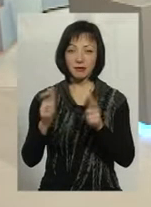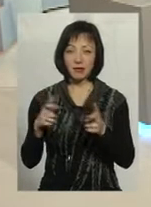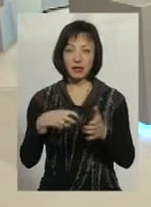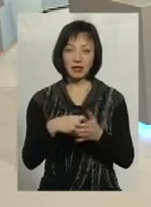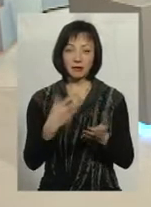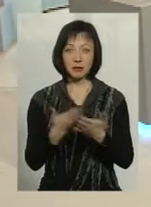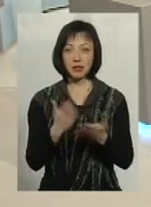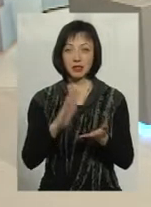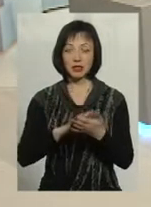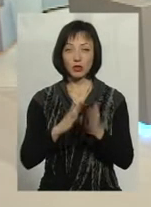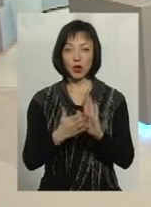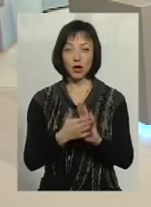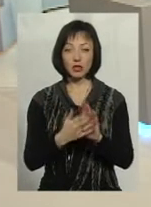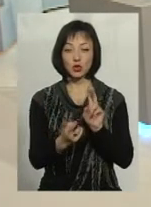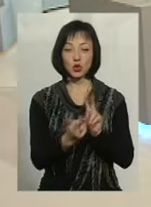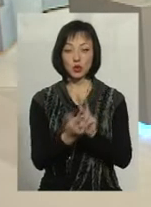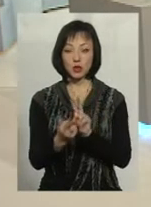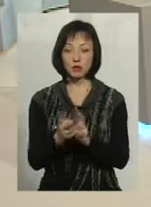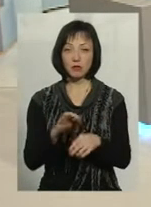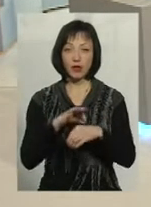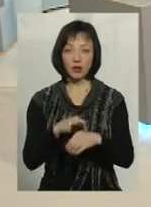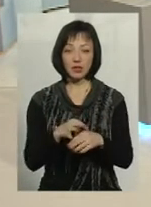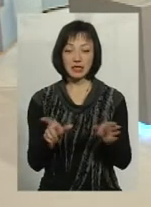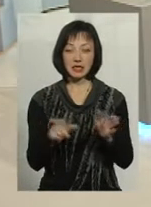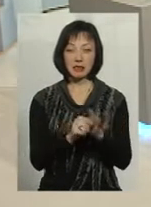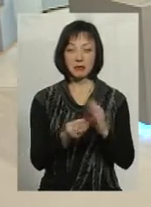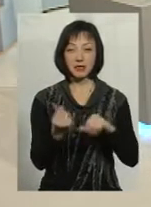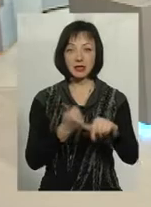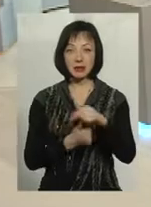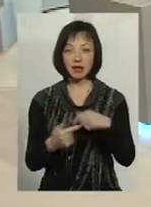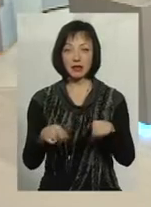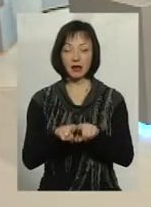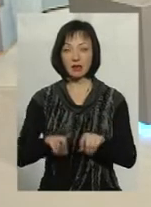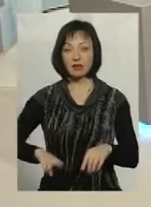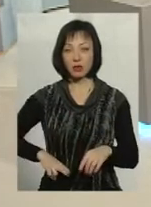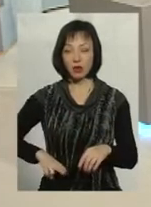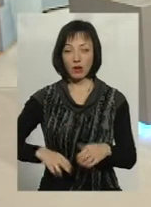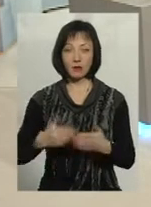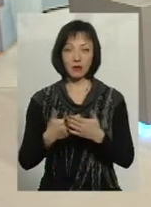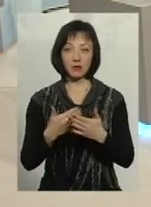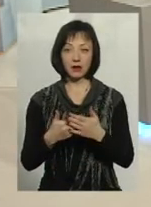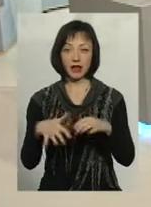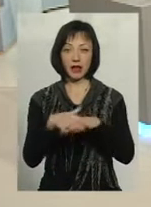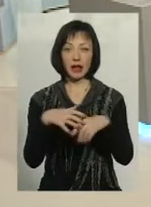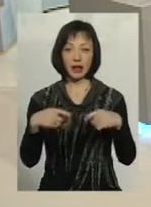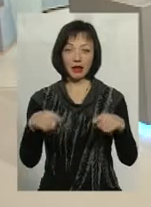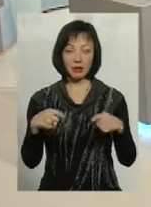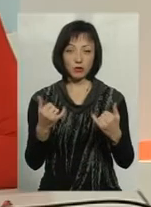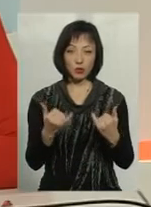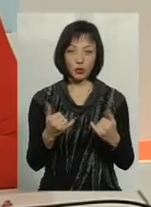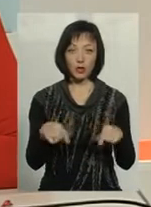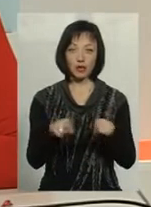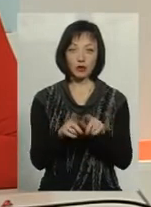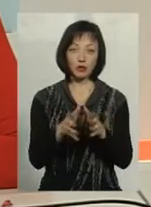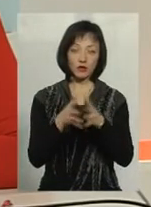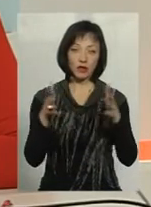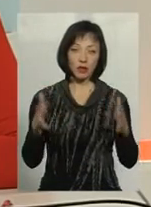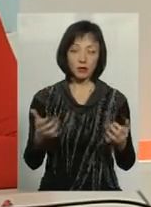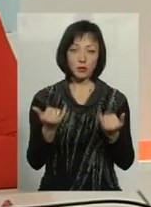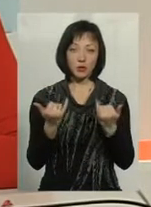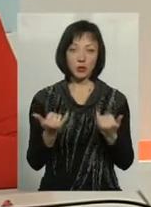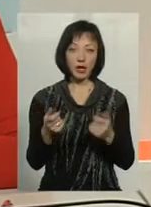коли, скажімо, по Конституції права обрізаються одним, звичайно, що вони вилазять в надзвичайно великі повноваження